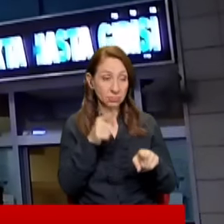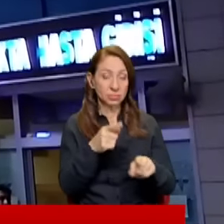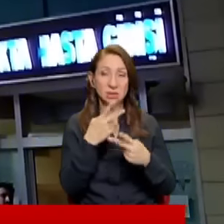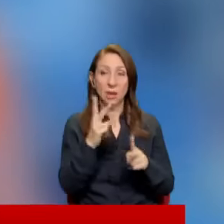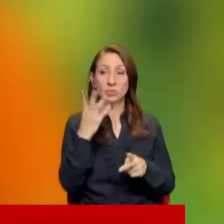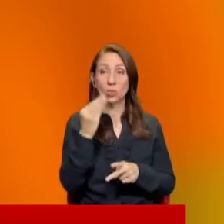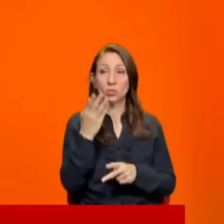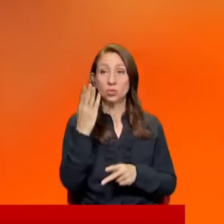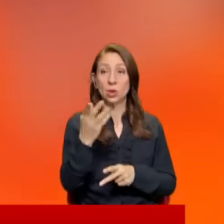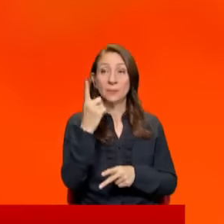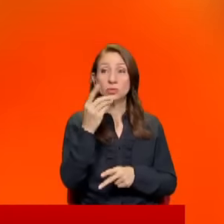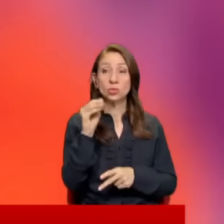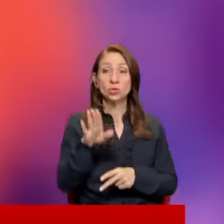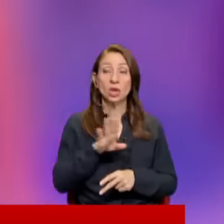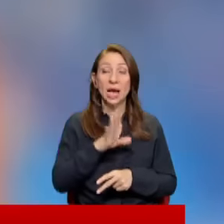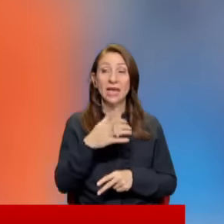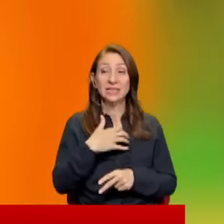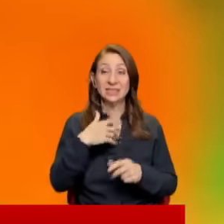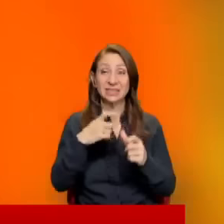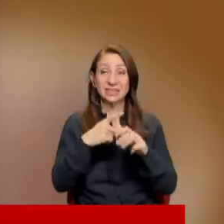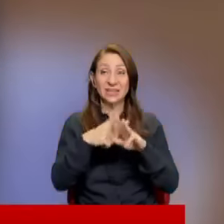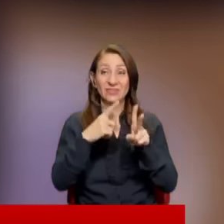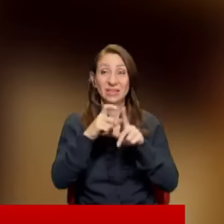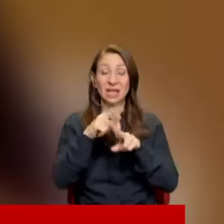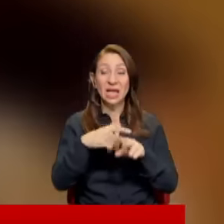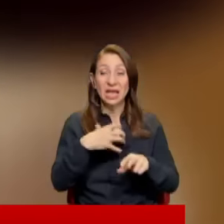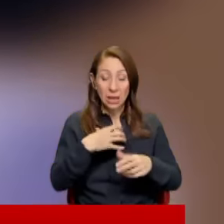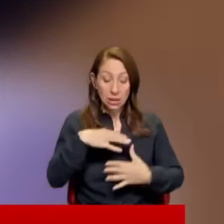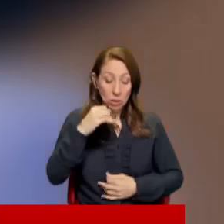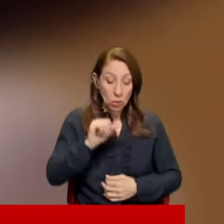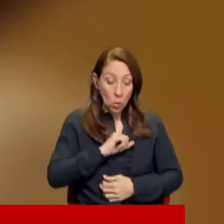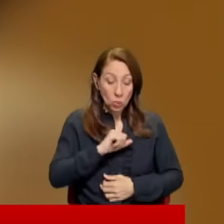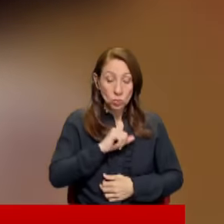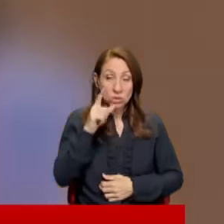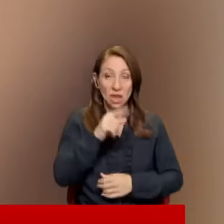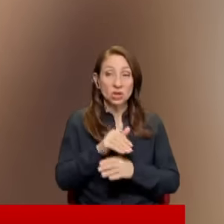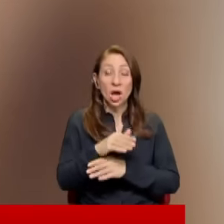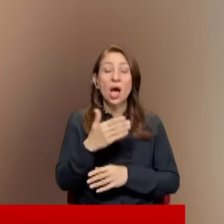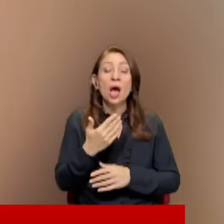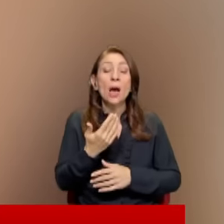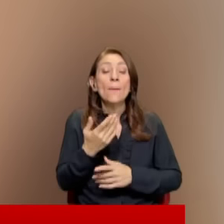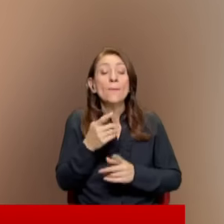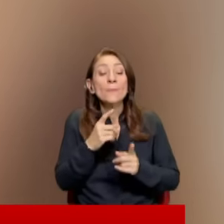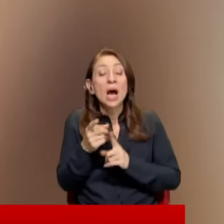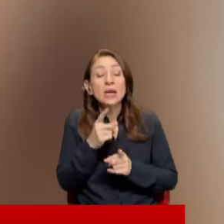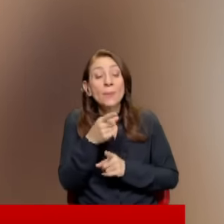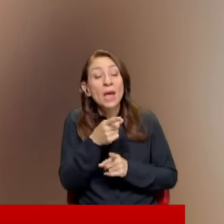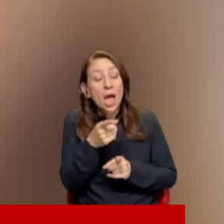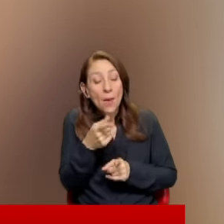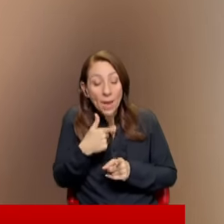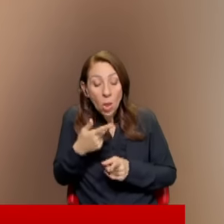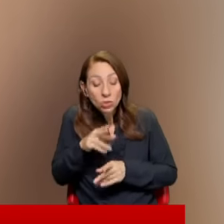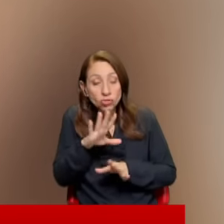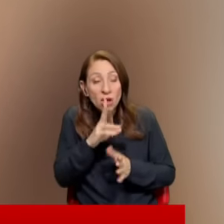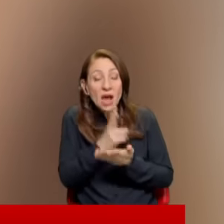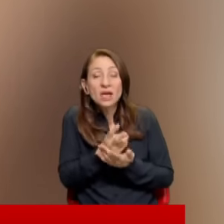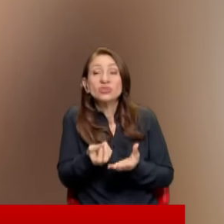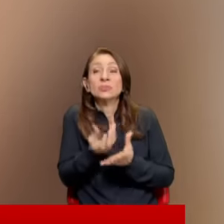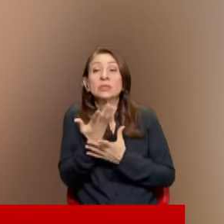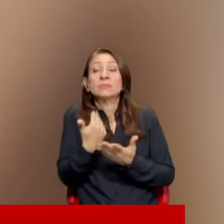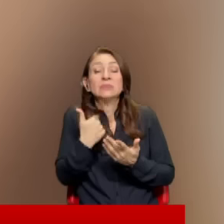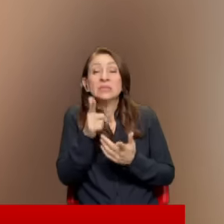Sezgin bir çocuk annesi Sevda Çakmak Can korkusu yaşıyor Adalet öldükten sonra gelmesin diyor ama bizim